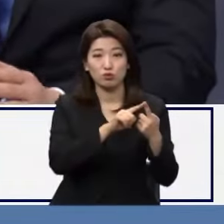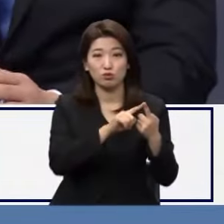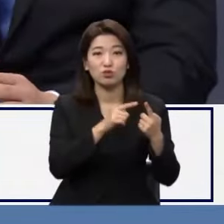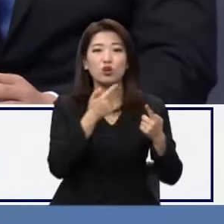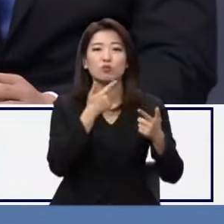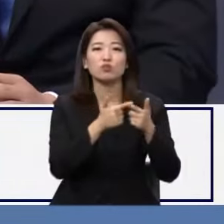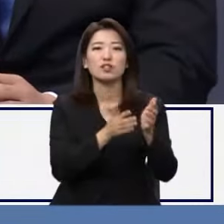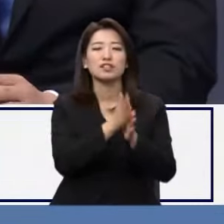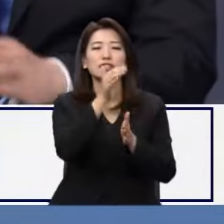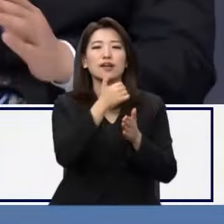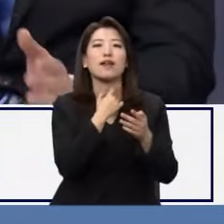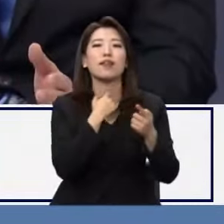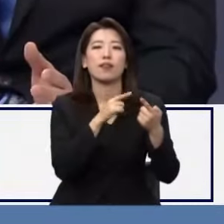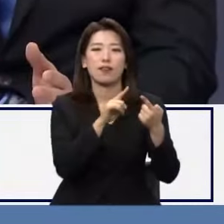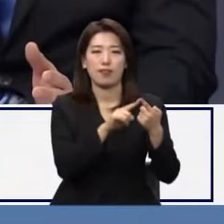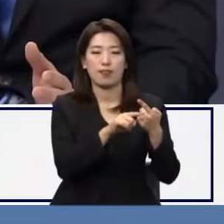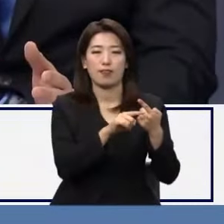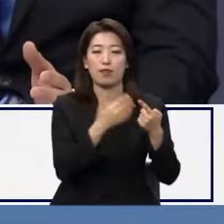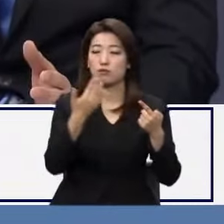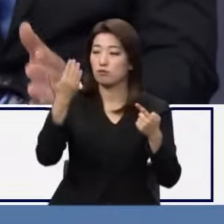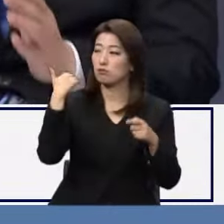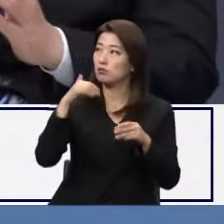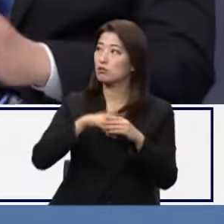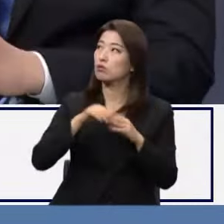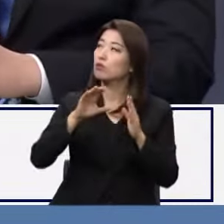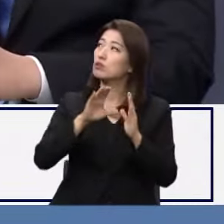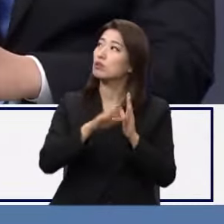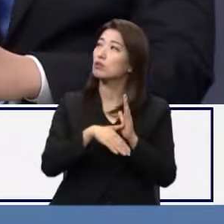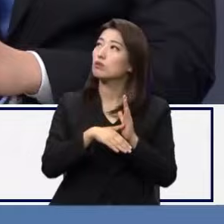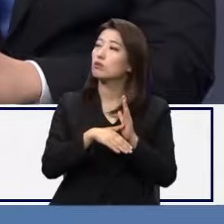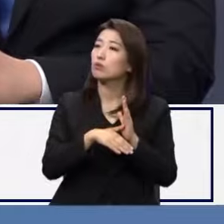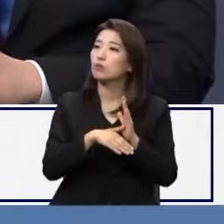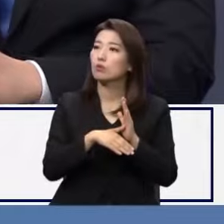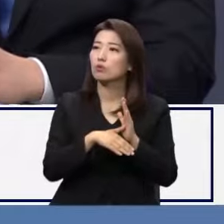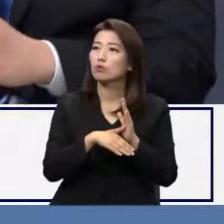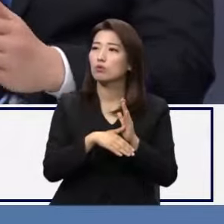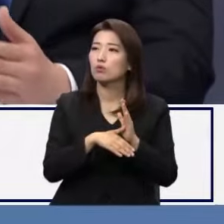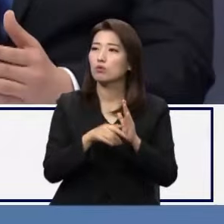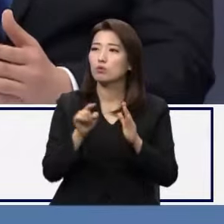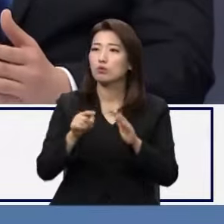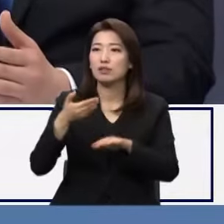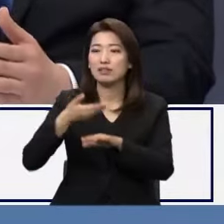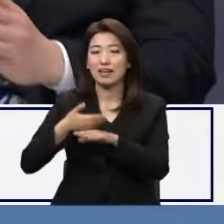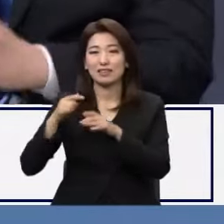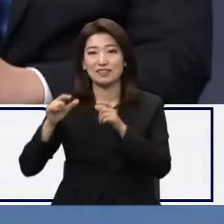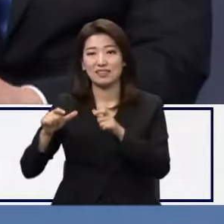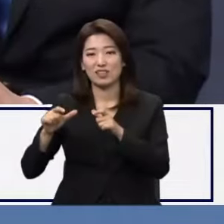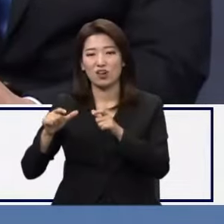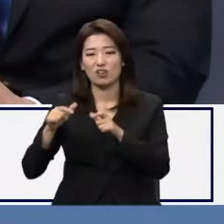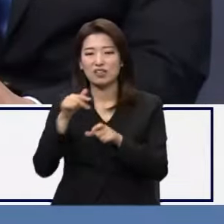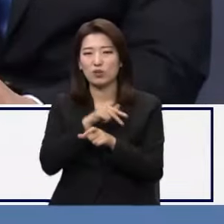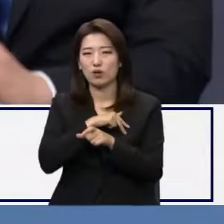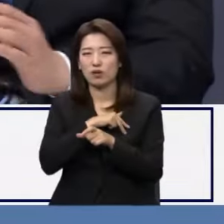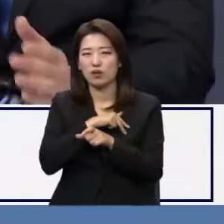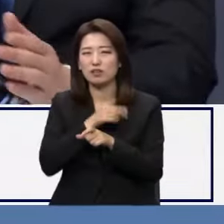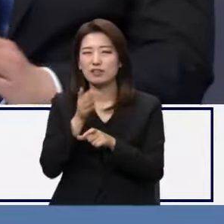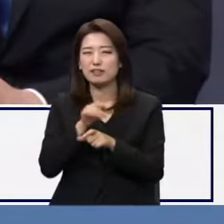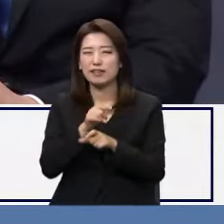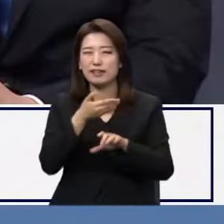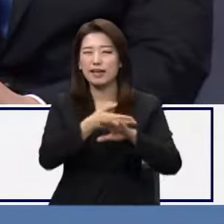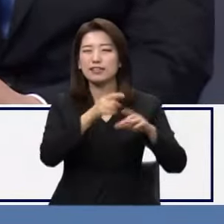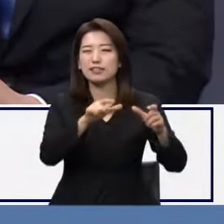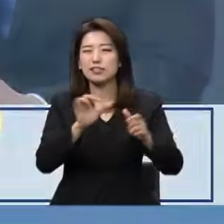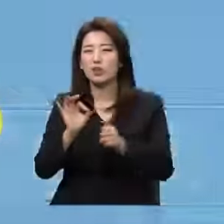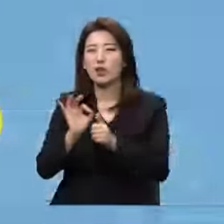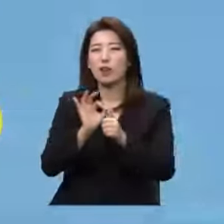부산 시장을 또 하셨고 지난 총선에서도 아마이 지역이 아니셨다 전략공천이 되셔서 나가신 걸로 알고 있습니다 민주당 현역에